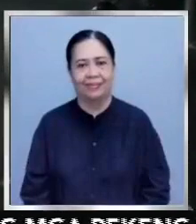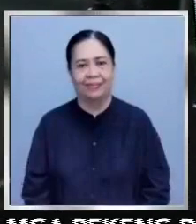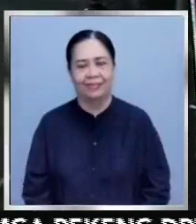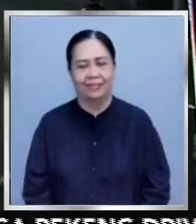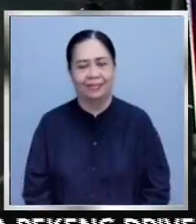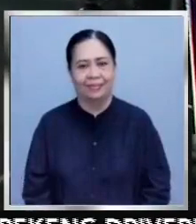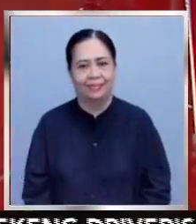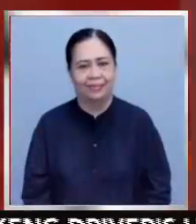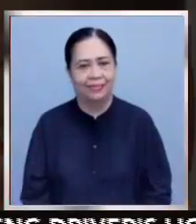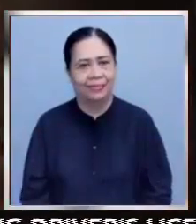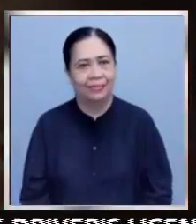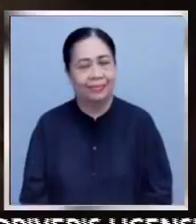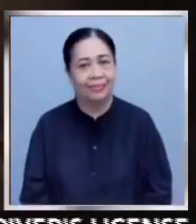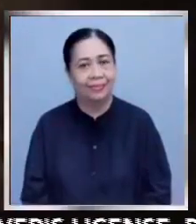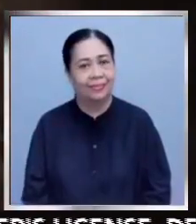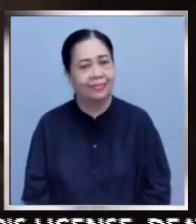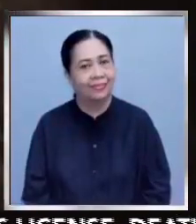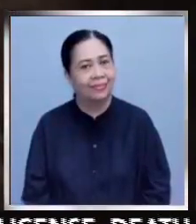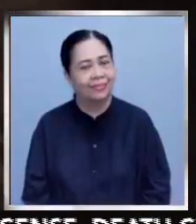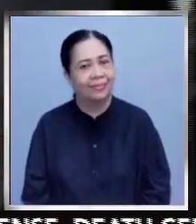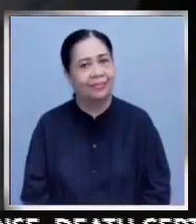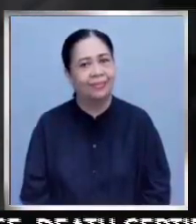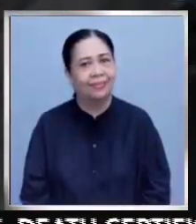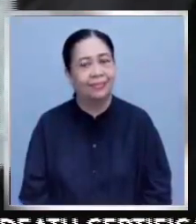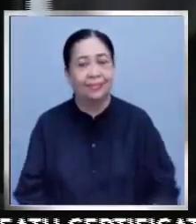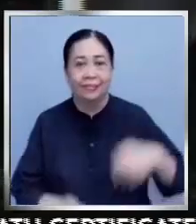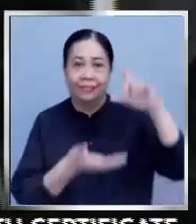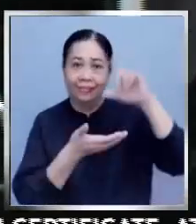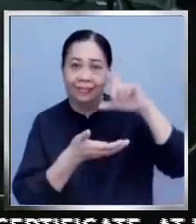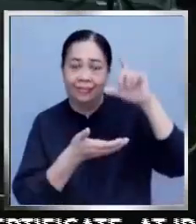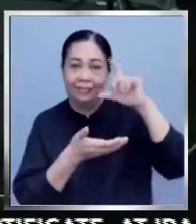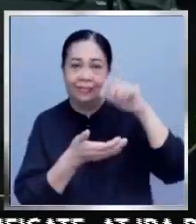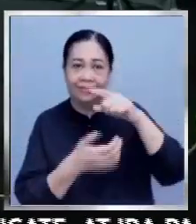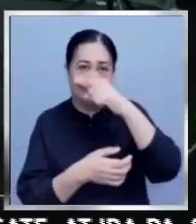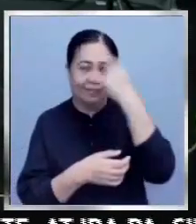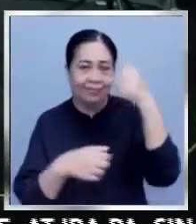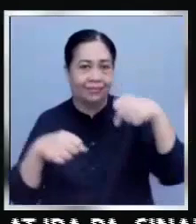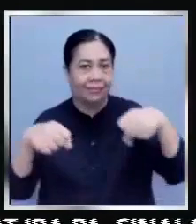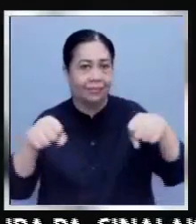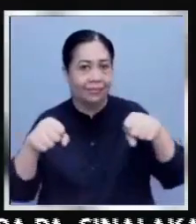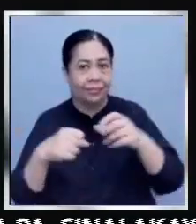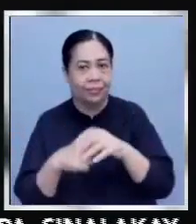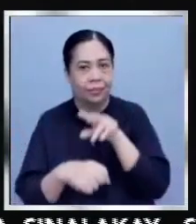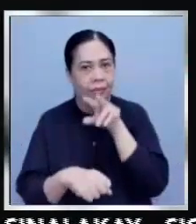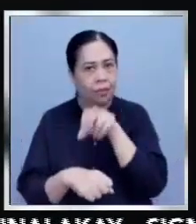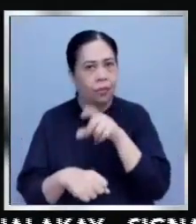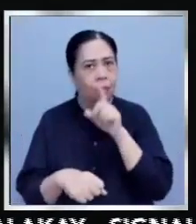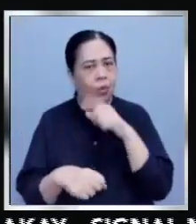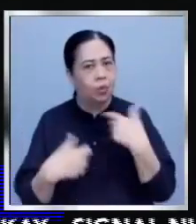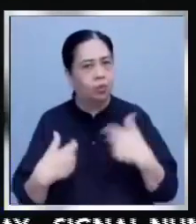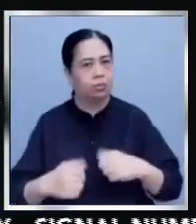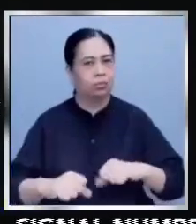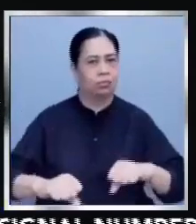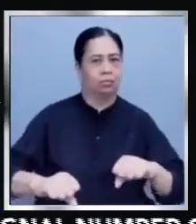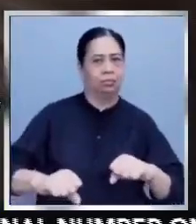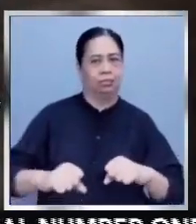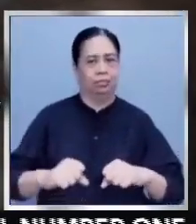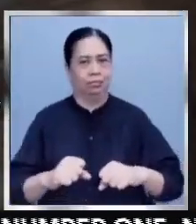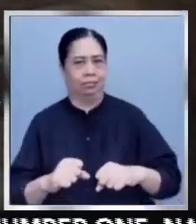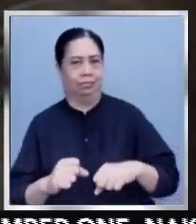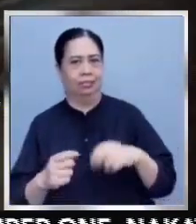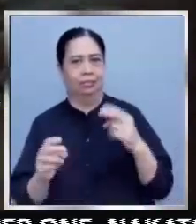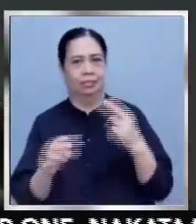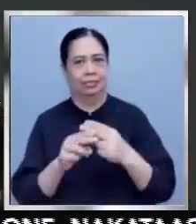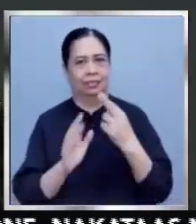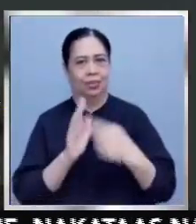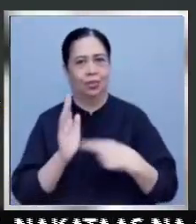Sa pictorial ng cast ng inaabang ang kapuso action series na Black Rider, kita na ang angas ni Ruru Madrid as Elias. Sa